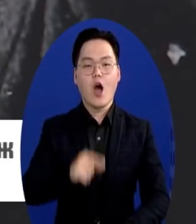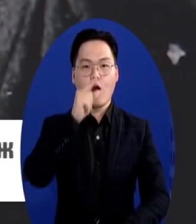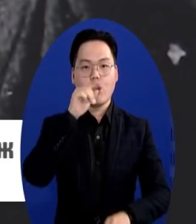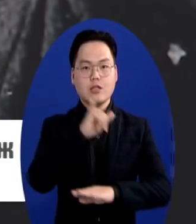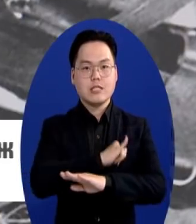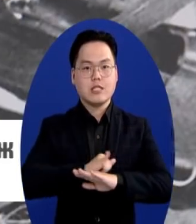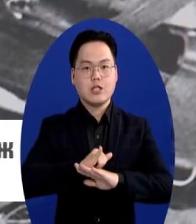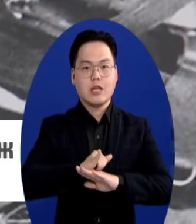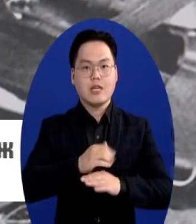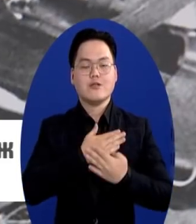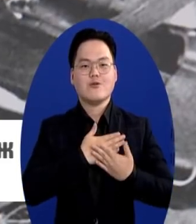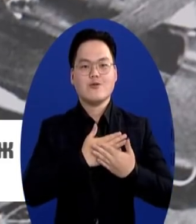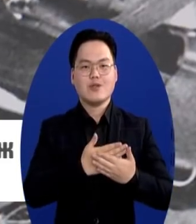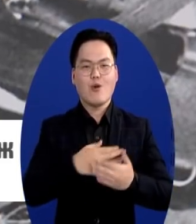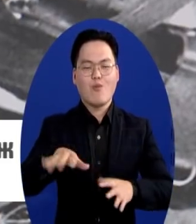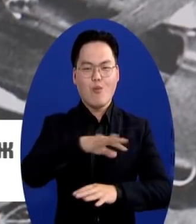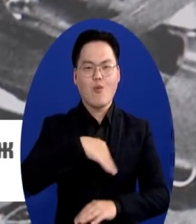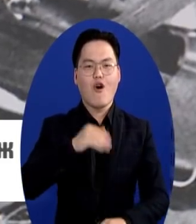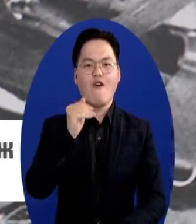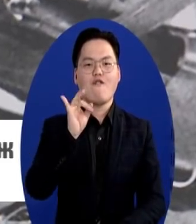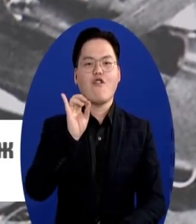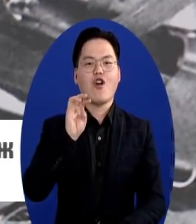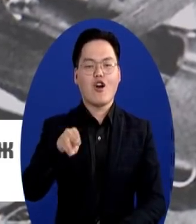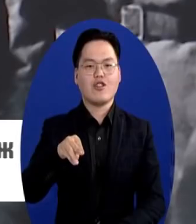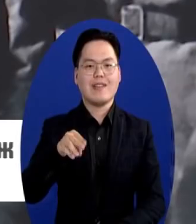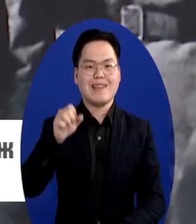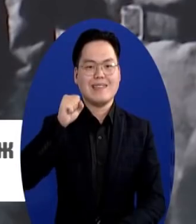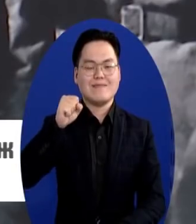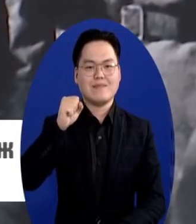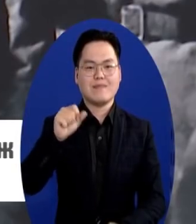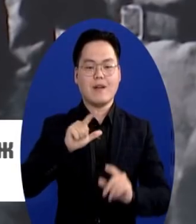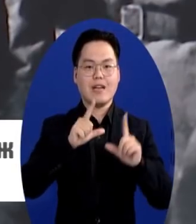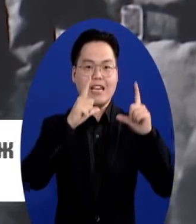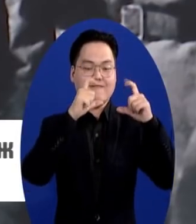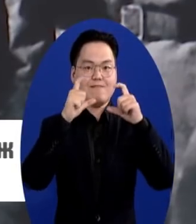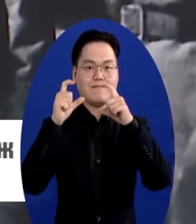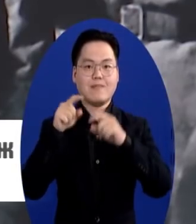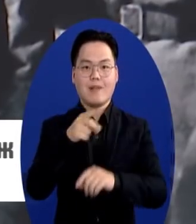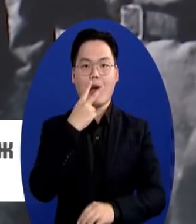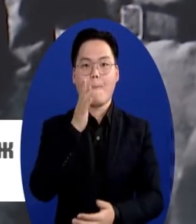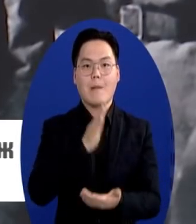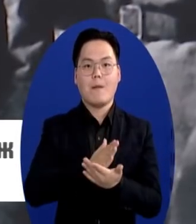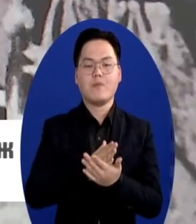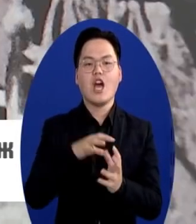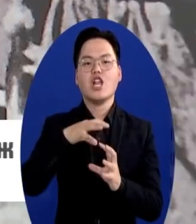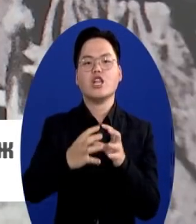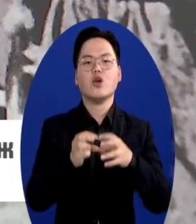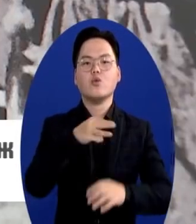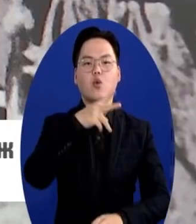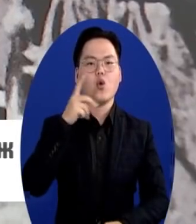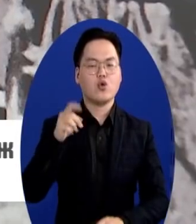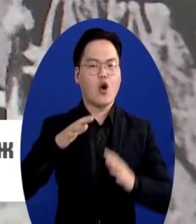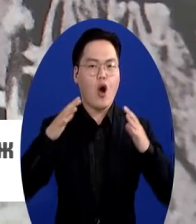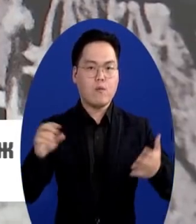сэтгэлээрээ тусалсан бүхнийг баронтод бүгдийг ялалтад баримтат гэрэл зургийн үзэсгэлэнг та харж байна. Энэ бол дэлхийн түүхэнд томоор бичигдэн